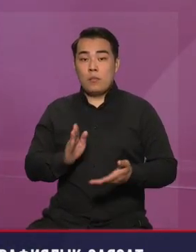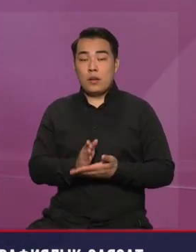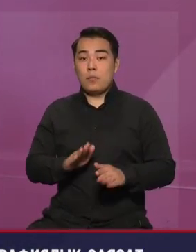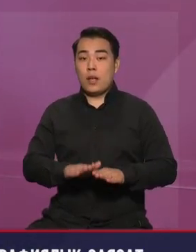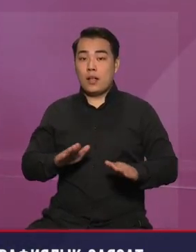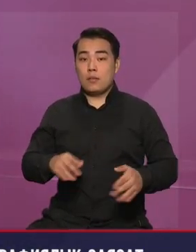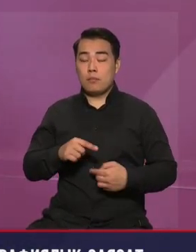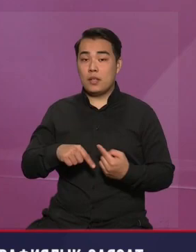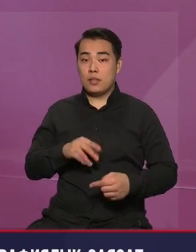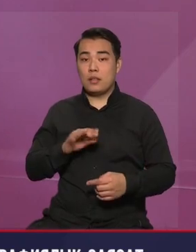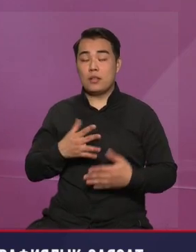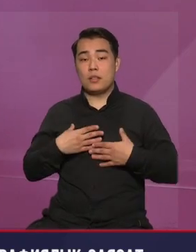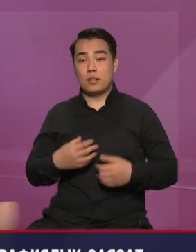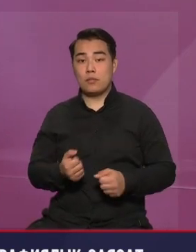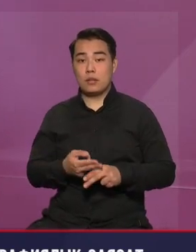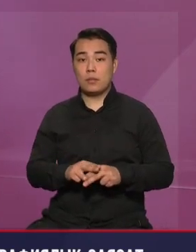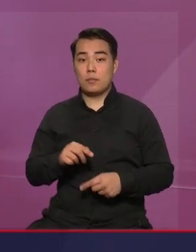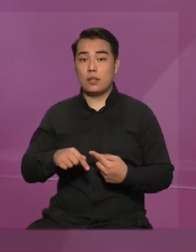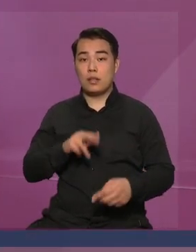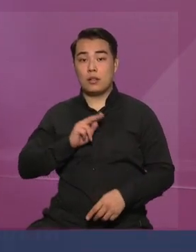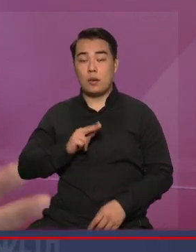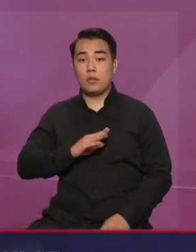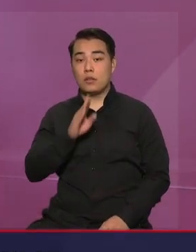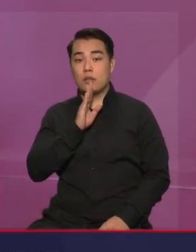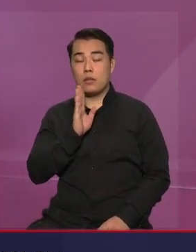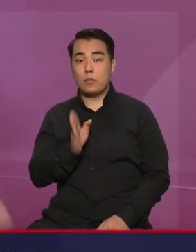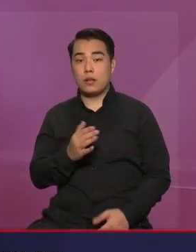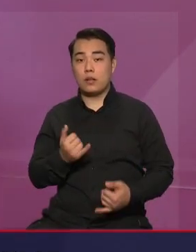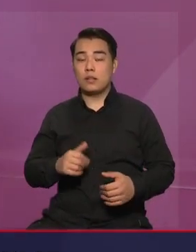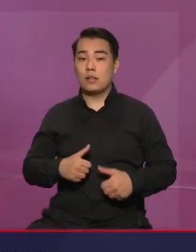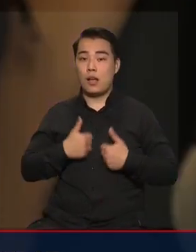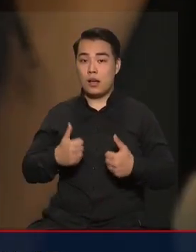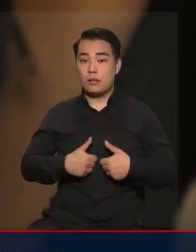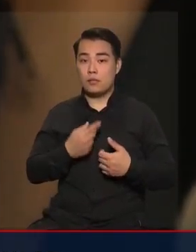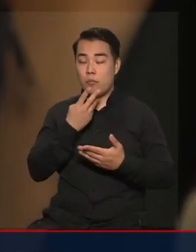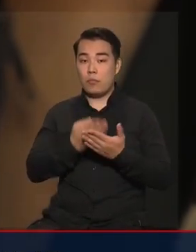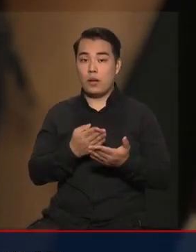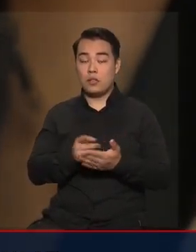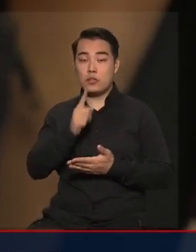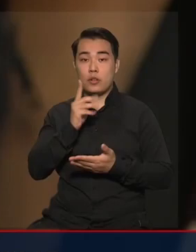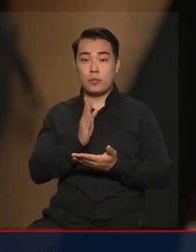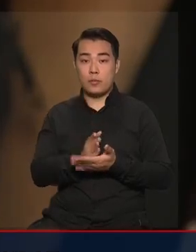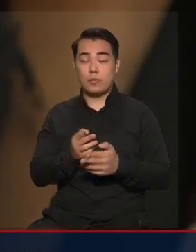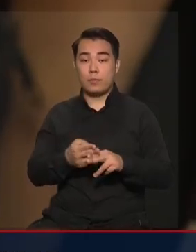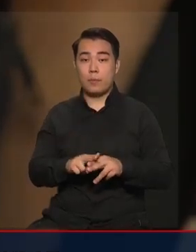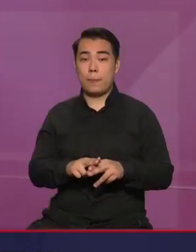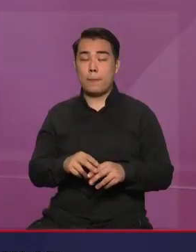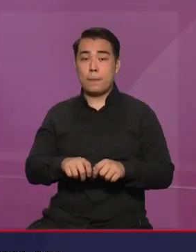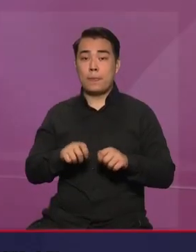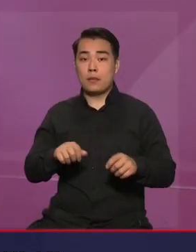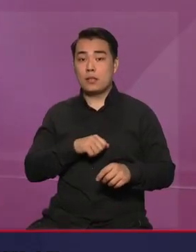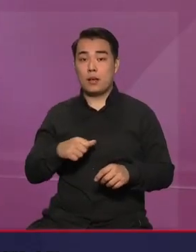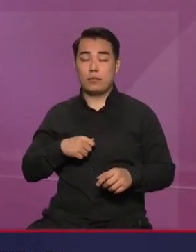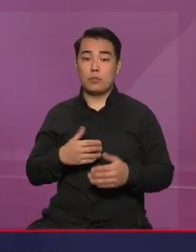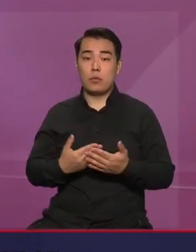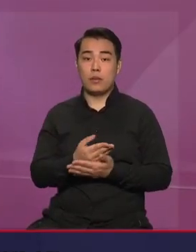бизнесі, денсаулық саласындағы бизнеспен айналысып отырған қыздар. Белсенді, артымызда келатқан жастар бар. Жаңа келіп атқан